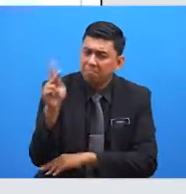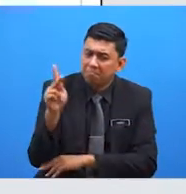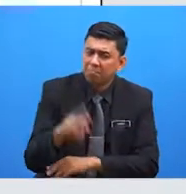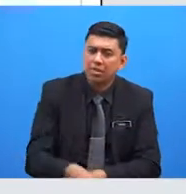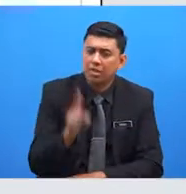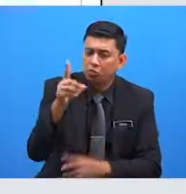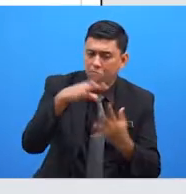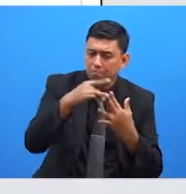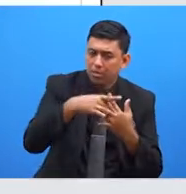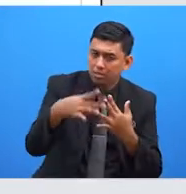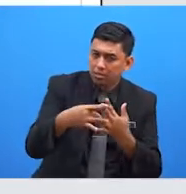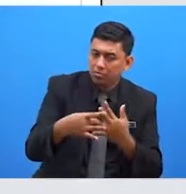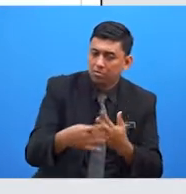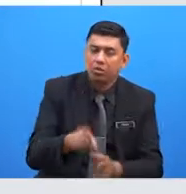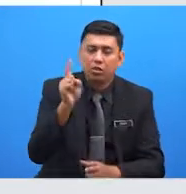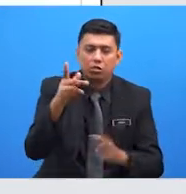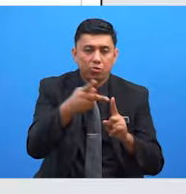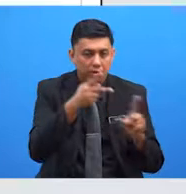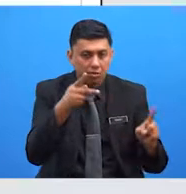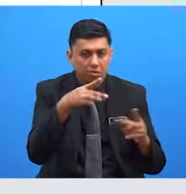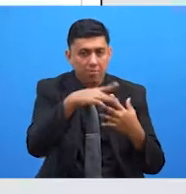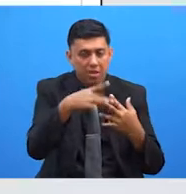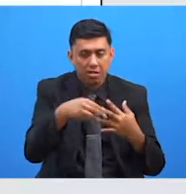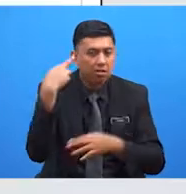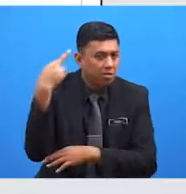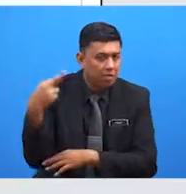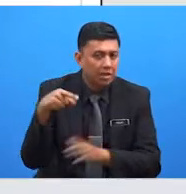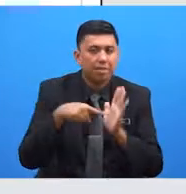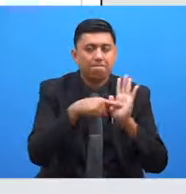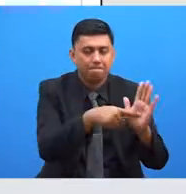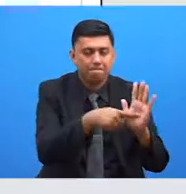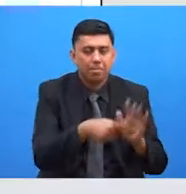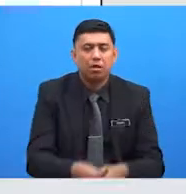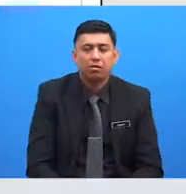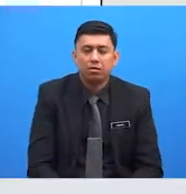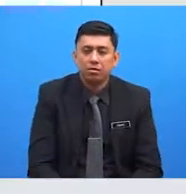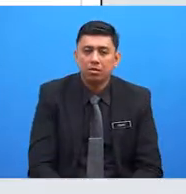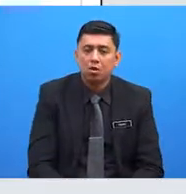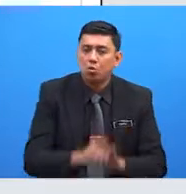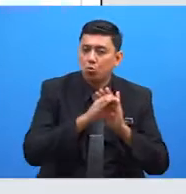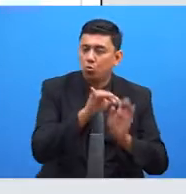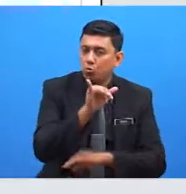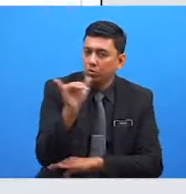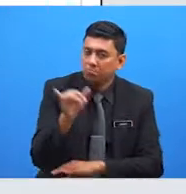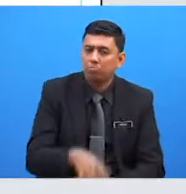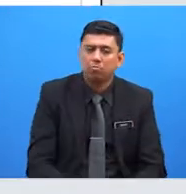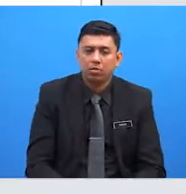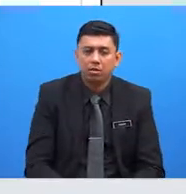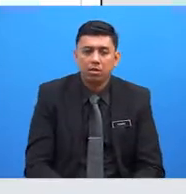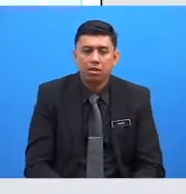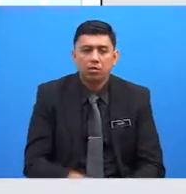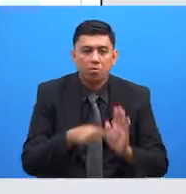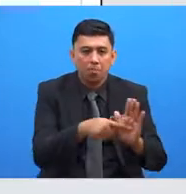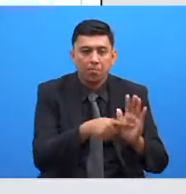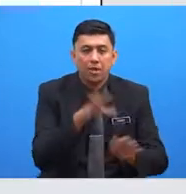memilih salah satu daripada butang pilihan radio yang dipaparkan. Contohnya, anda pilih butang